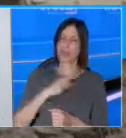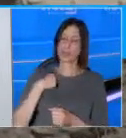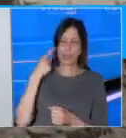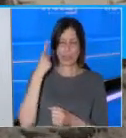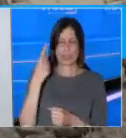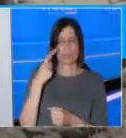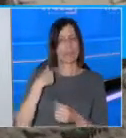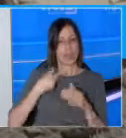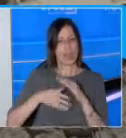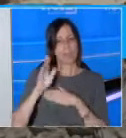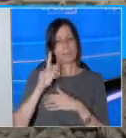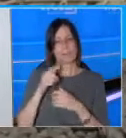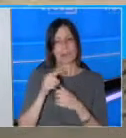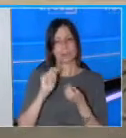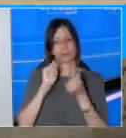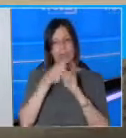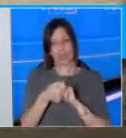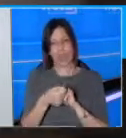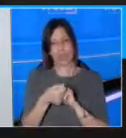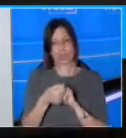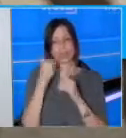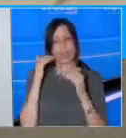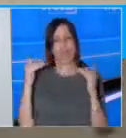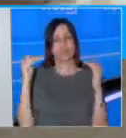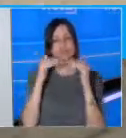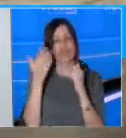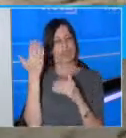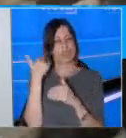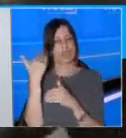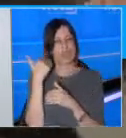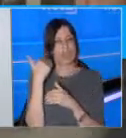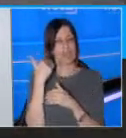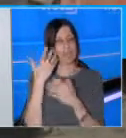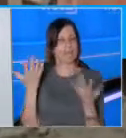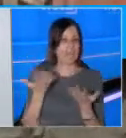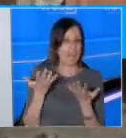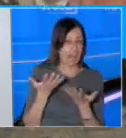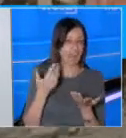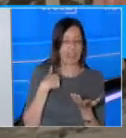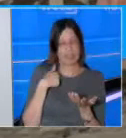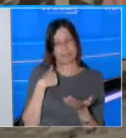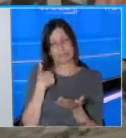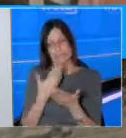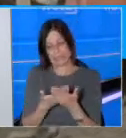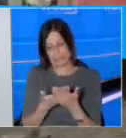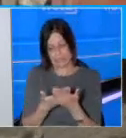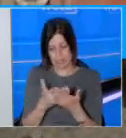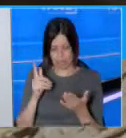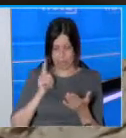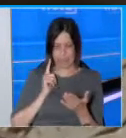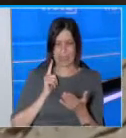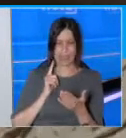יודעים שאנחנו הולכים לשנות את המשוואה שהייתה. באיזה אופן? אני מציע